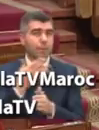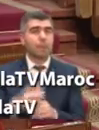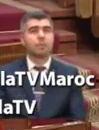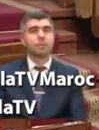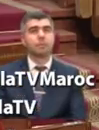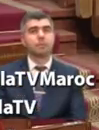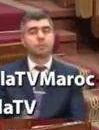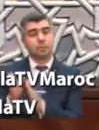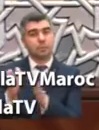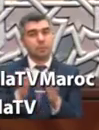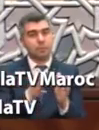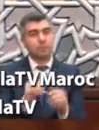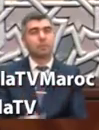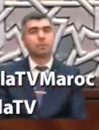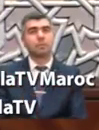تعقيب اضافي اخر.